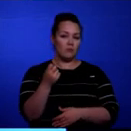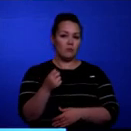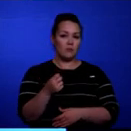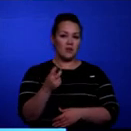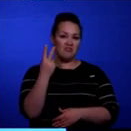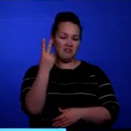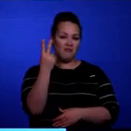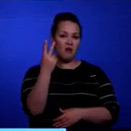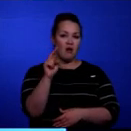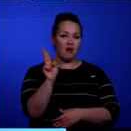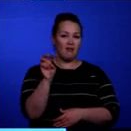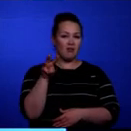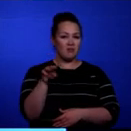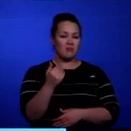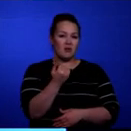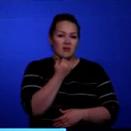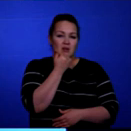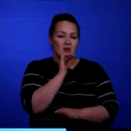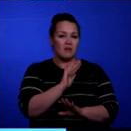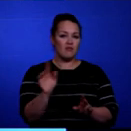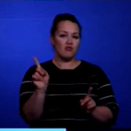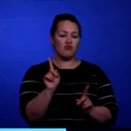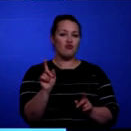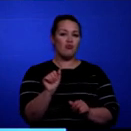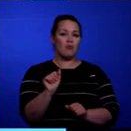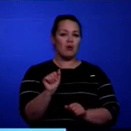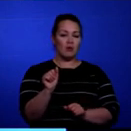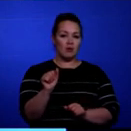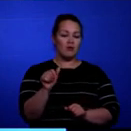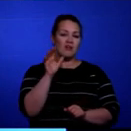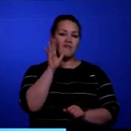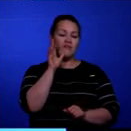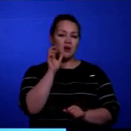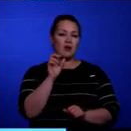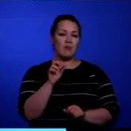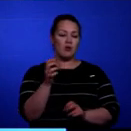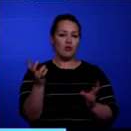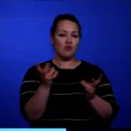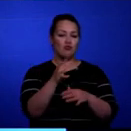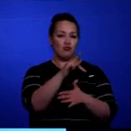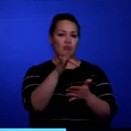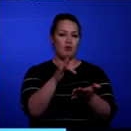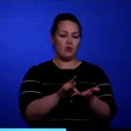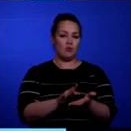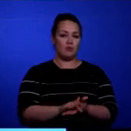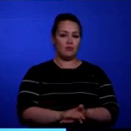километра не хватило ему чтобы заданное время добраться до нужного города